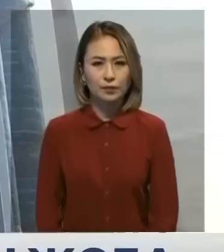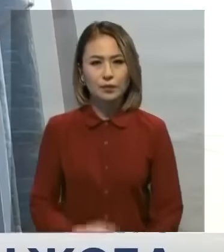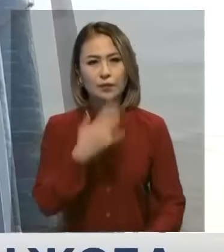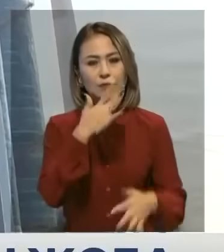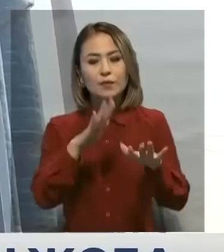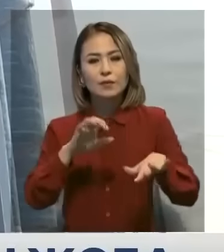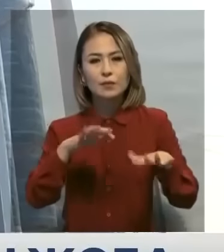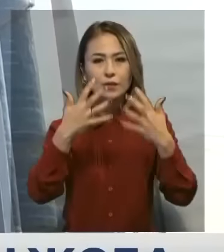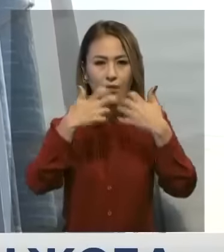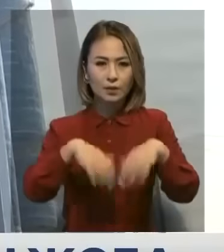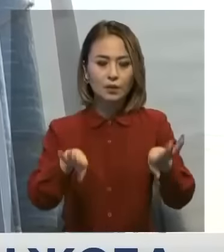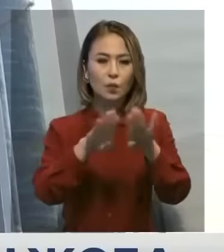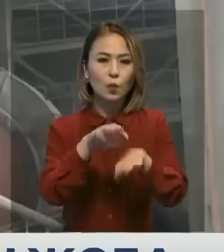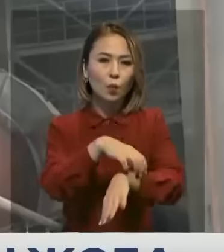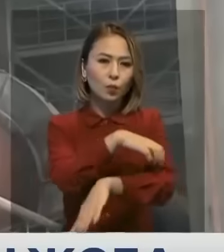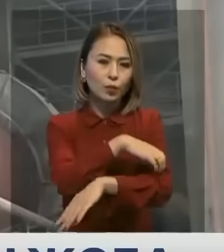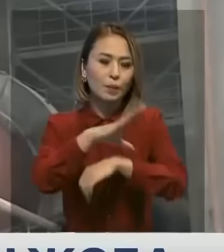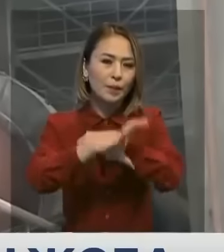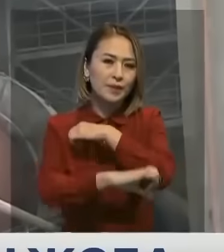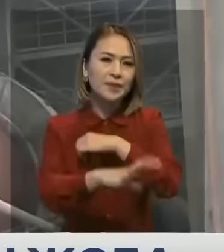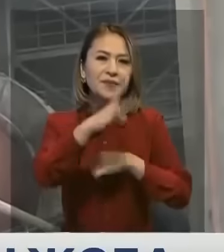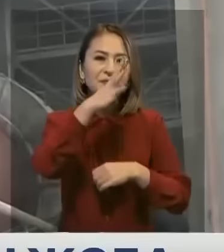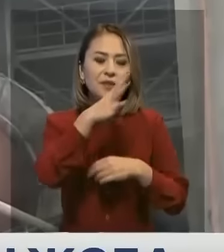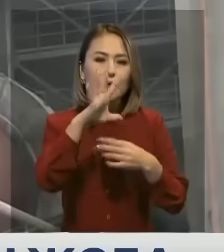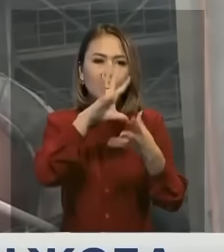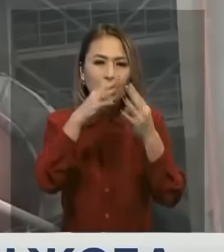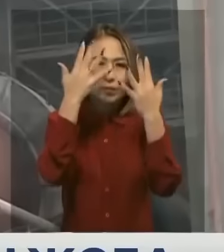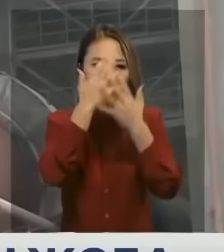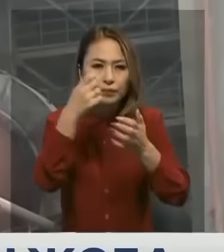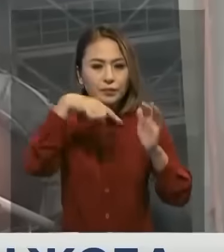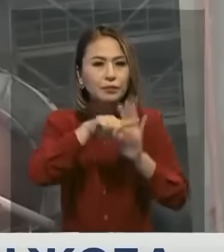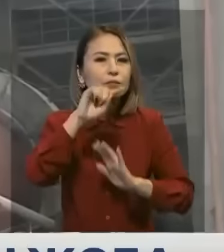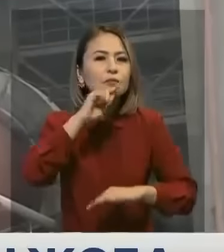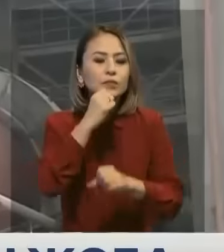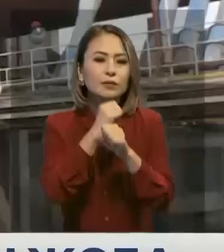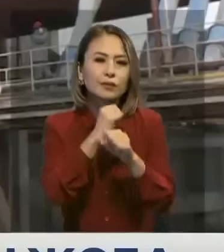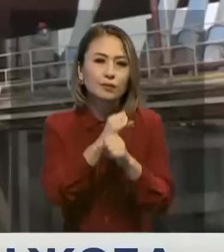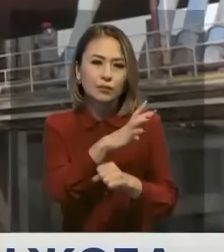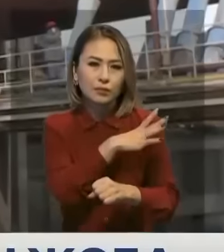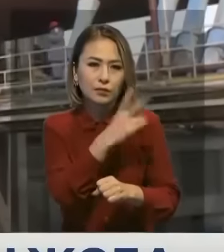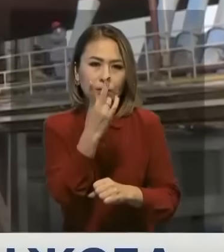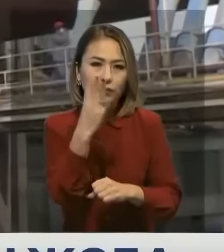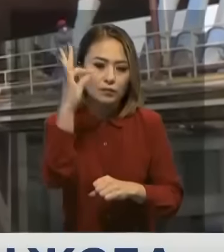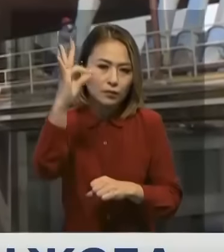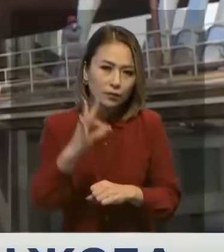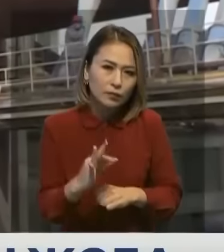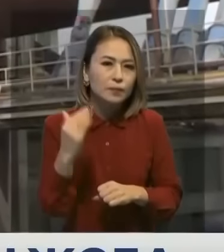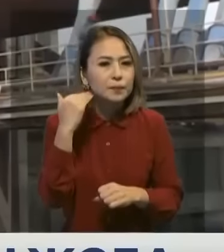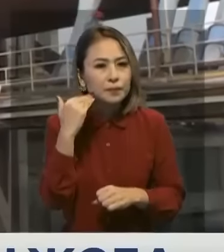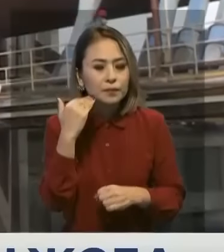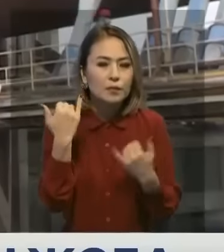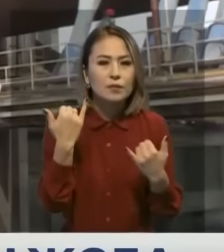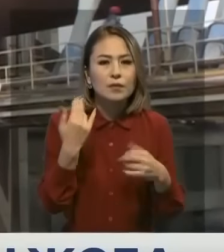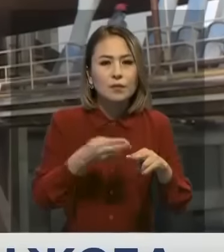Ұлттық статистика комитетінің мәліметінше, соңғы жылдар көлеңкелі экономика көлемі елдің жалпы ішкі өнімінің 24%-мен шамалас.